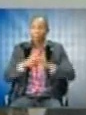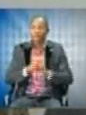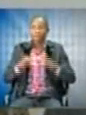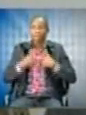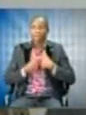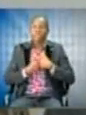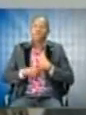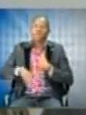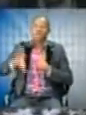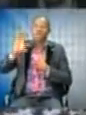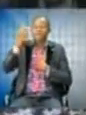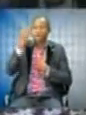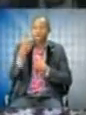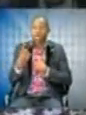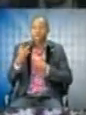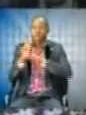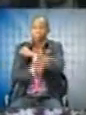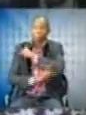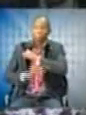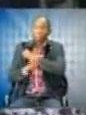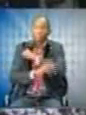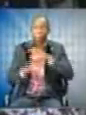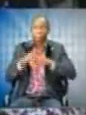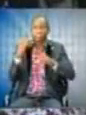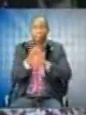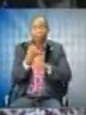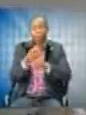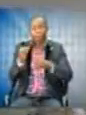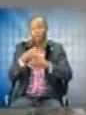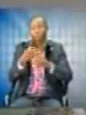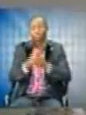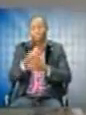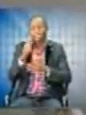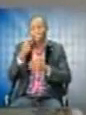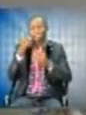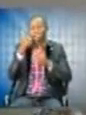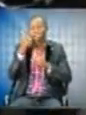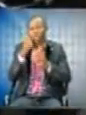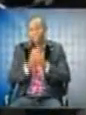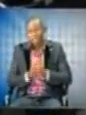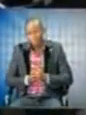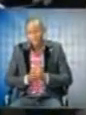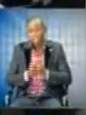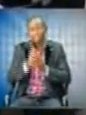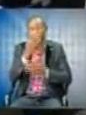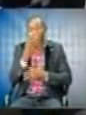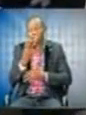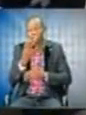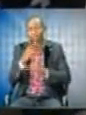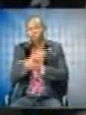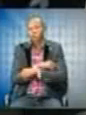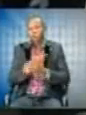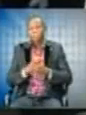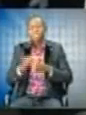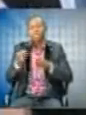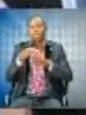11 provinces. Dans cette formation des 4 jours, soit du 14 au 18 février 2013, les formateurs viennent de